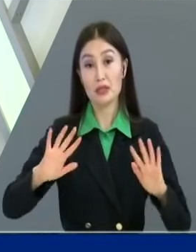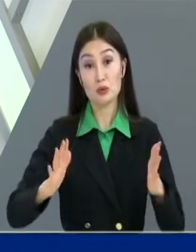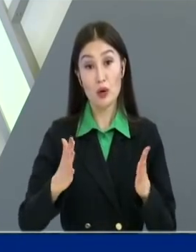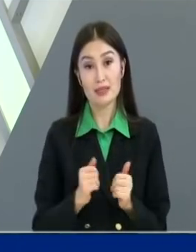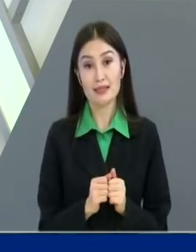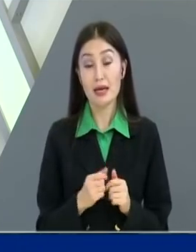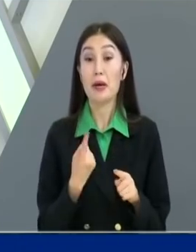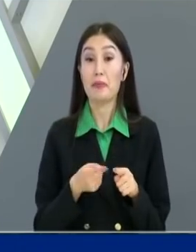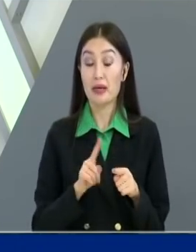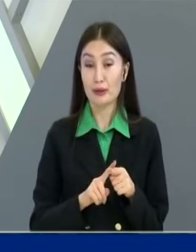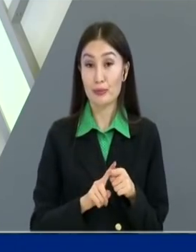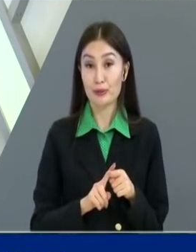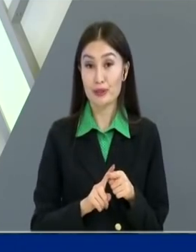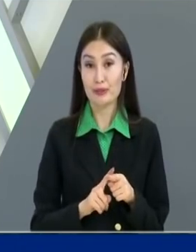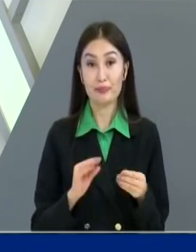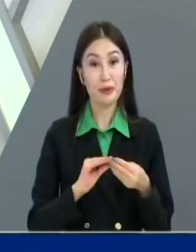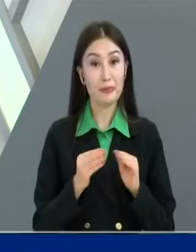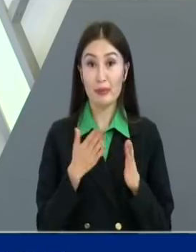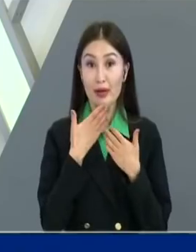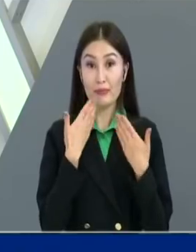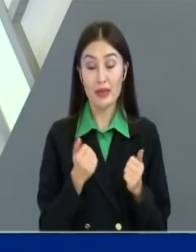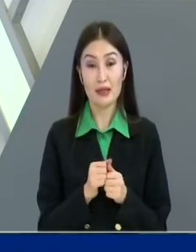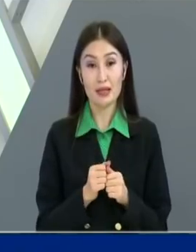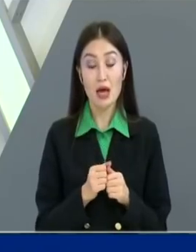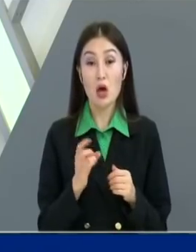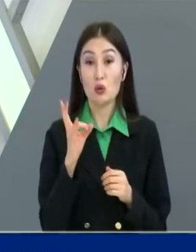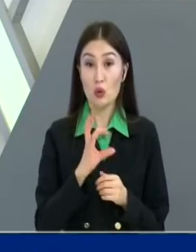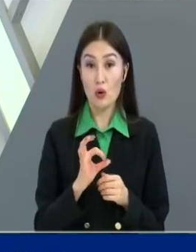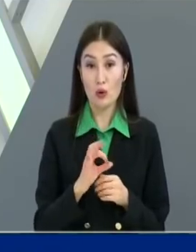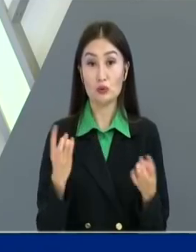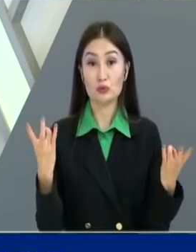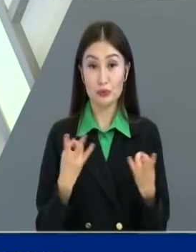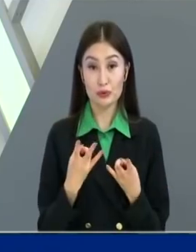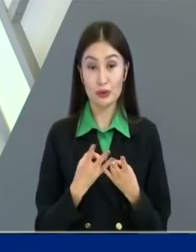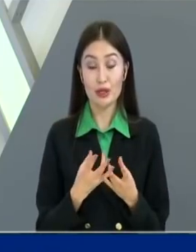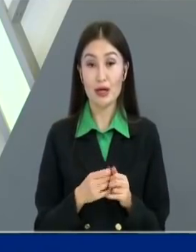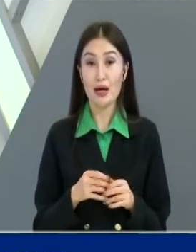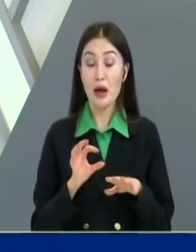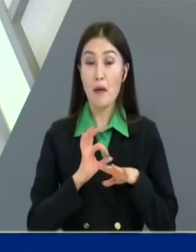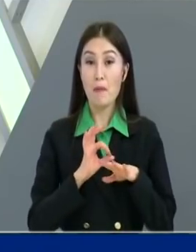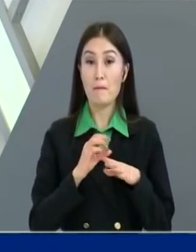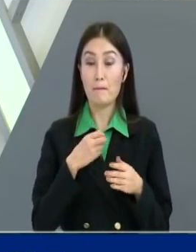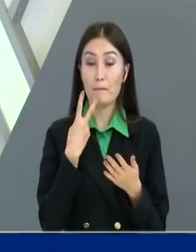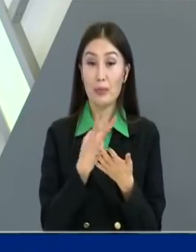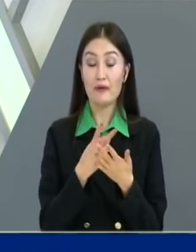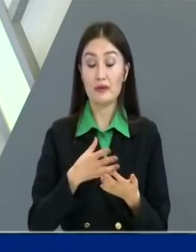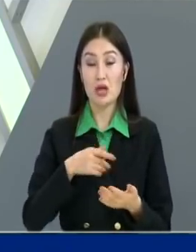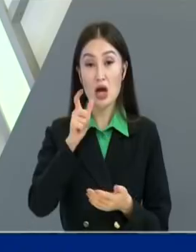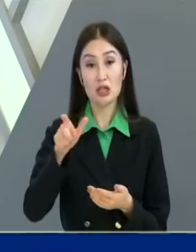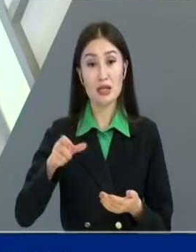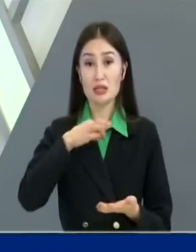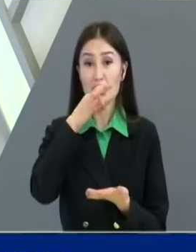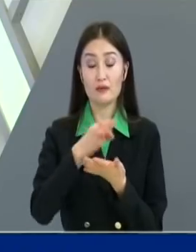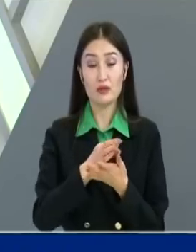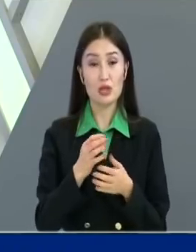ситуации. Поэтому с этим проблем нет, опасения не вызывает. Однако нужно все-таки проявить свою гражданскую ответственность и понимать, что не